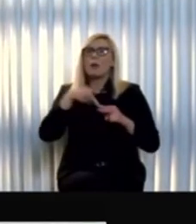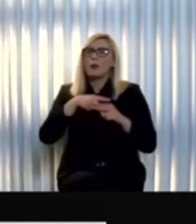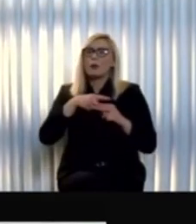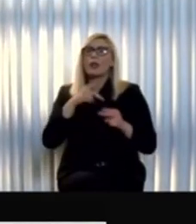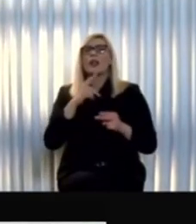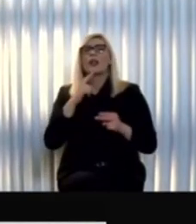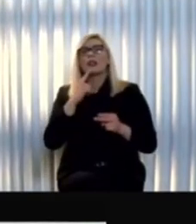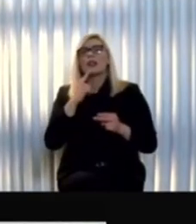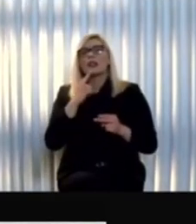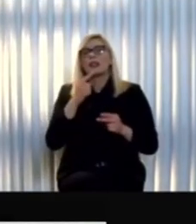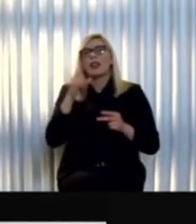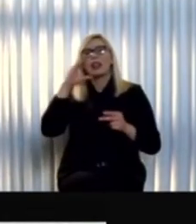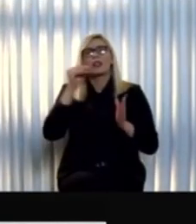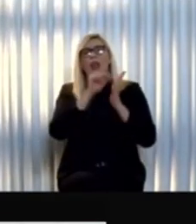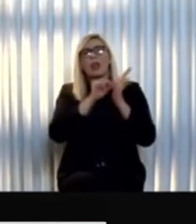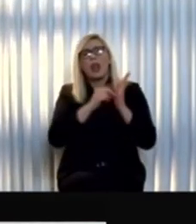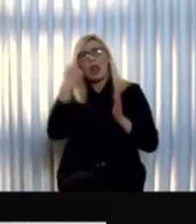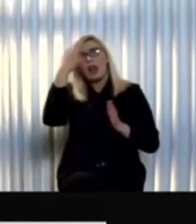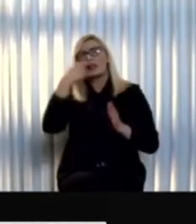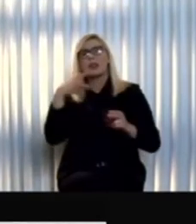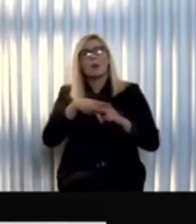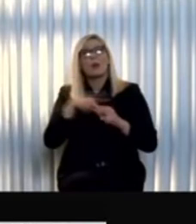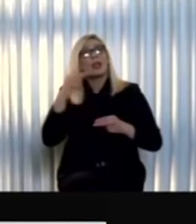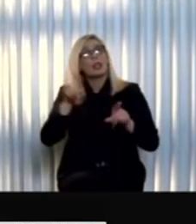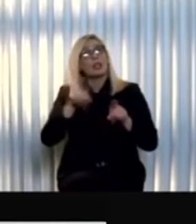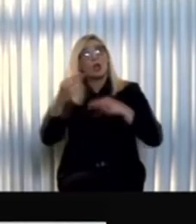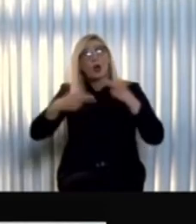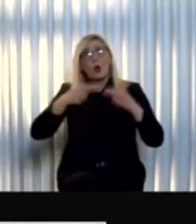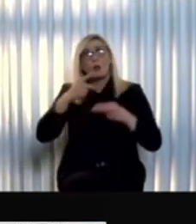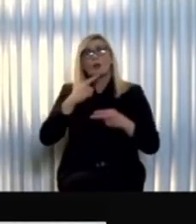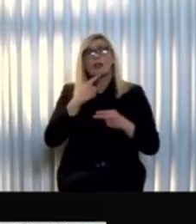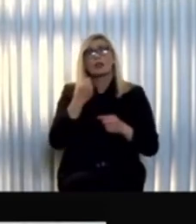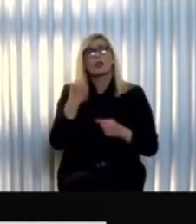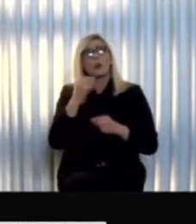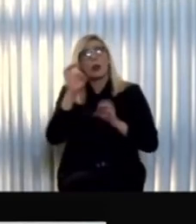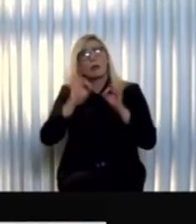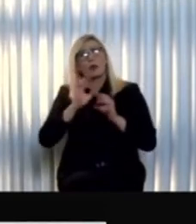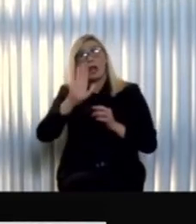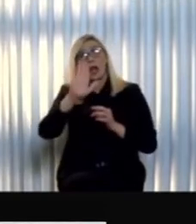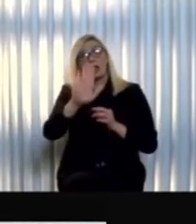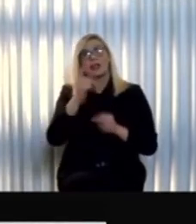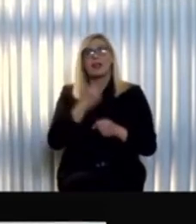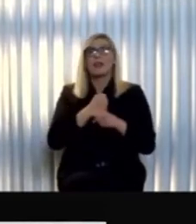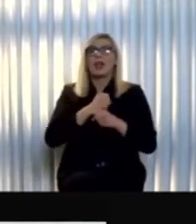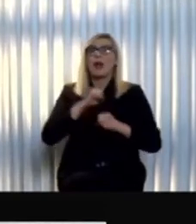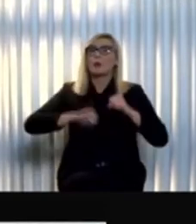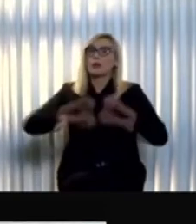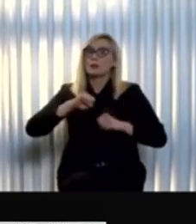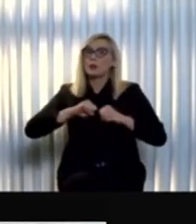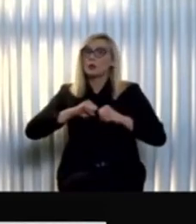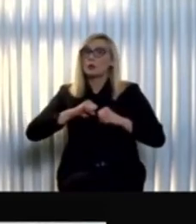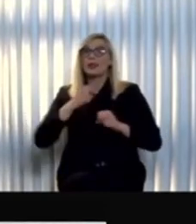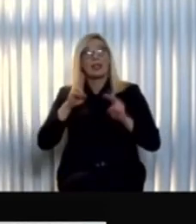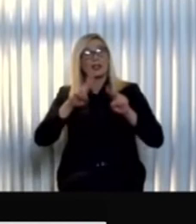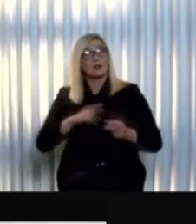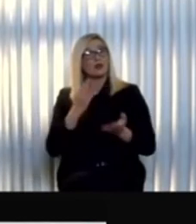Националниот регистар на лица со попреченост и на комисиите за функционална проценка на нивната работоспособност, за да може